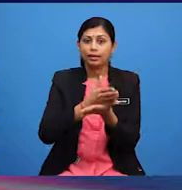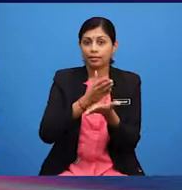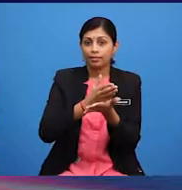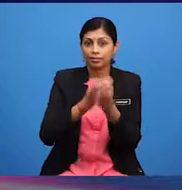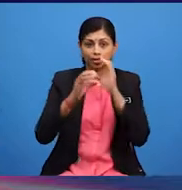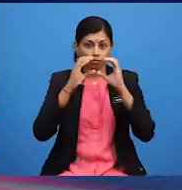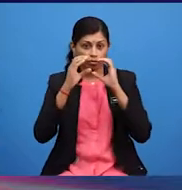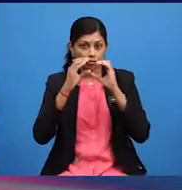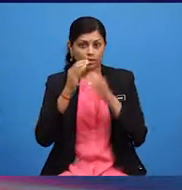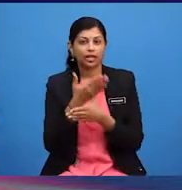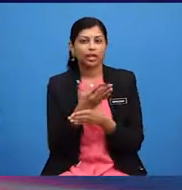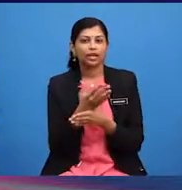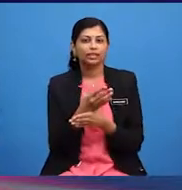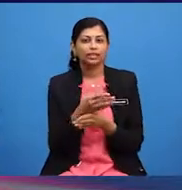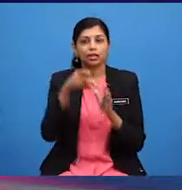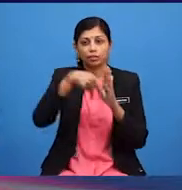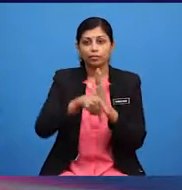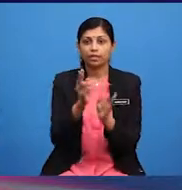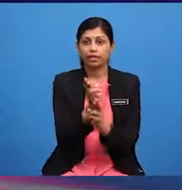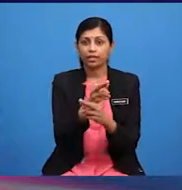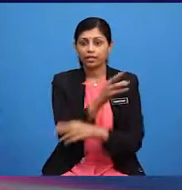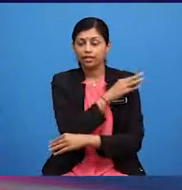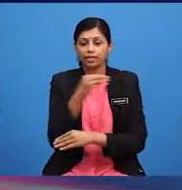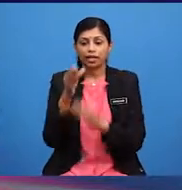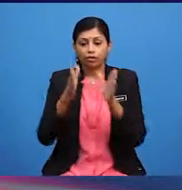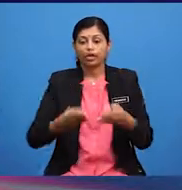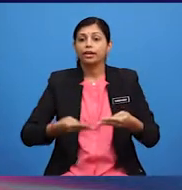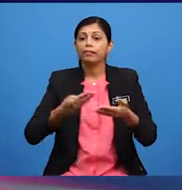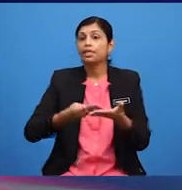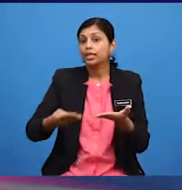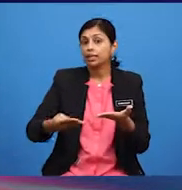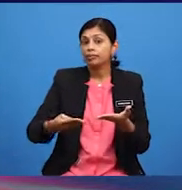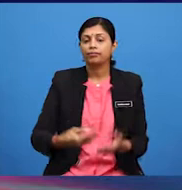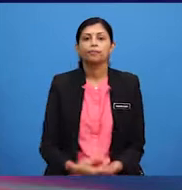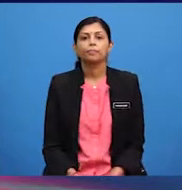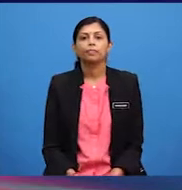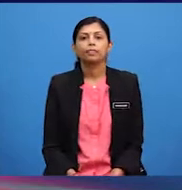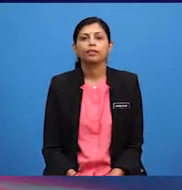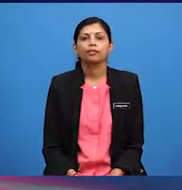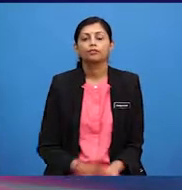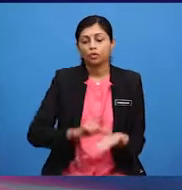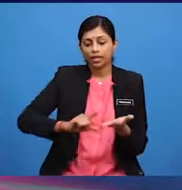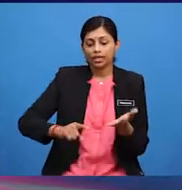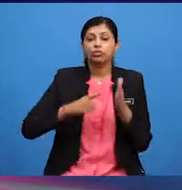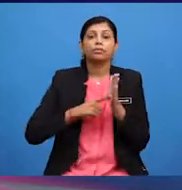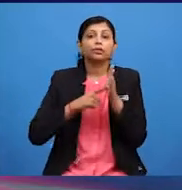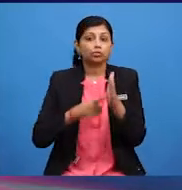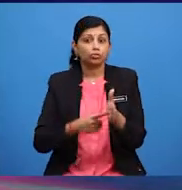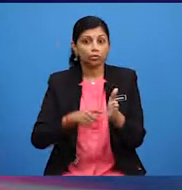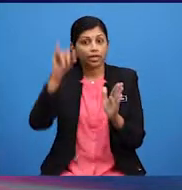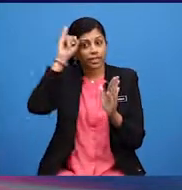pereka dengan pelanggan, iaitu lakaran yang dapat menunjukkan